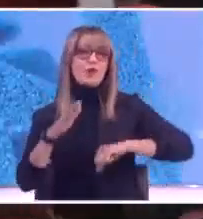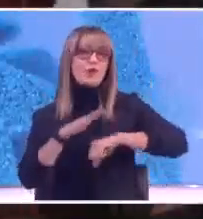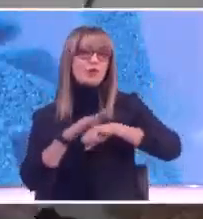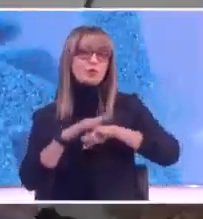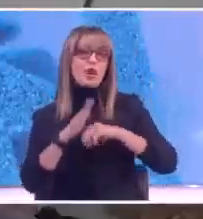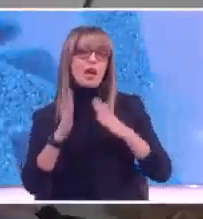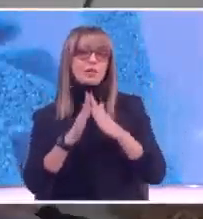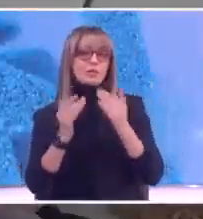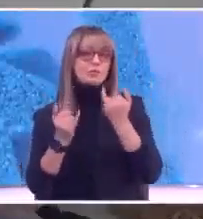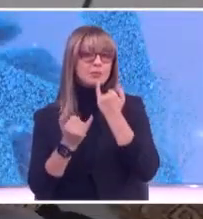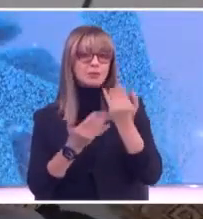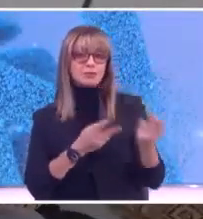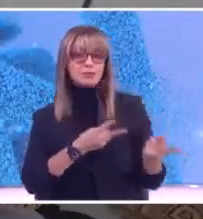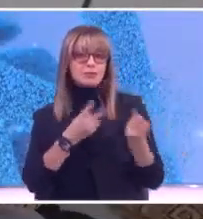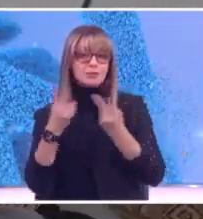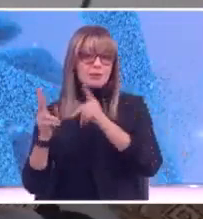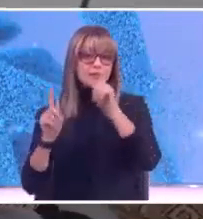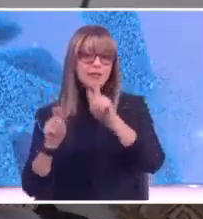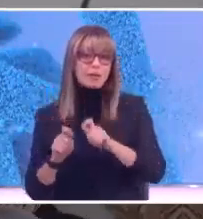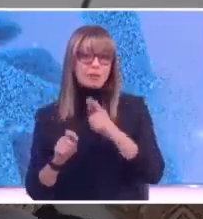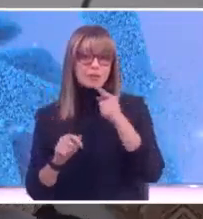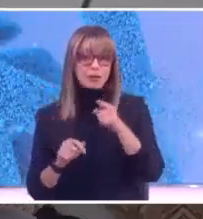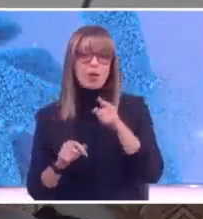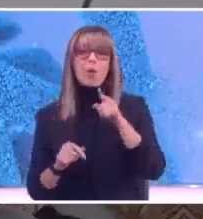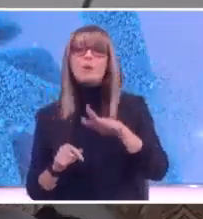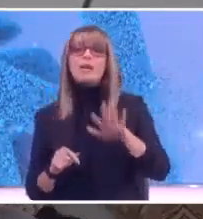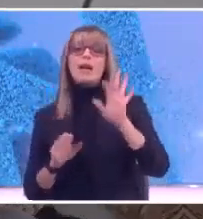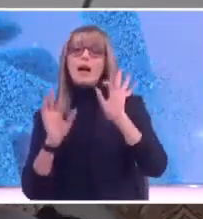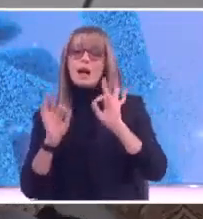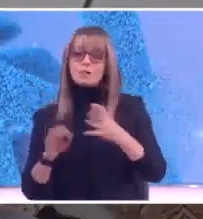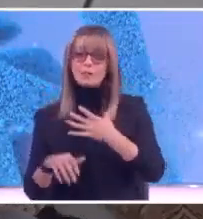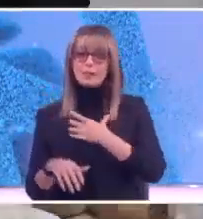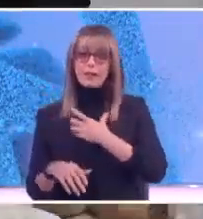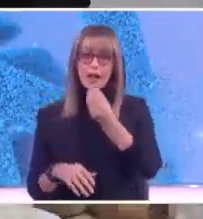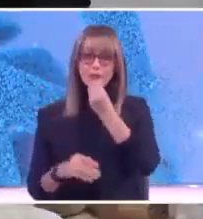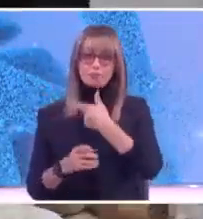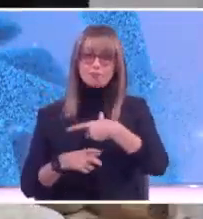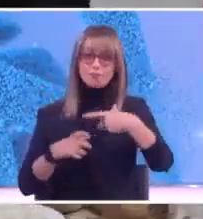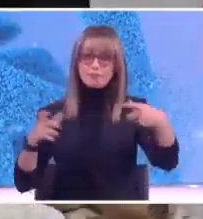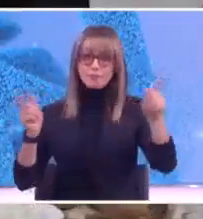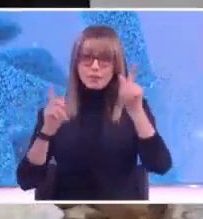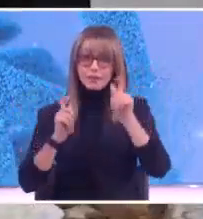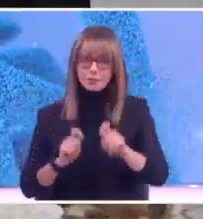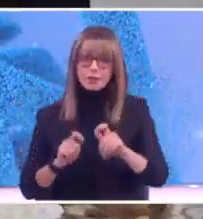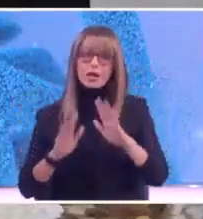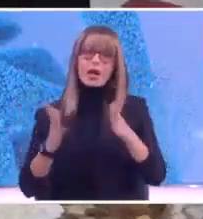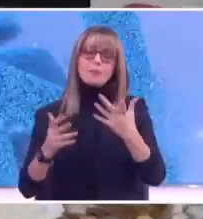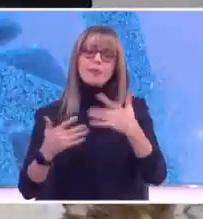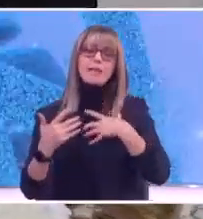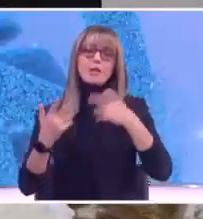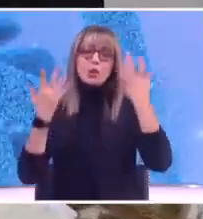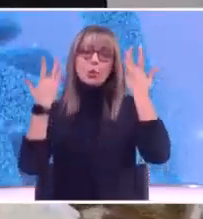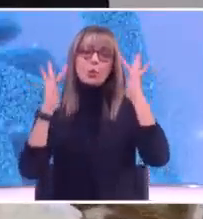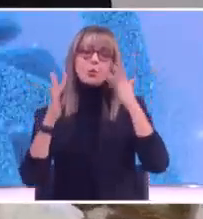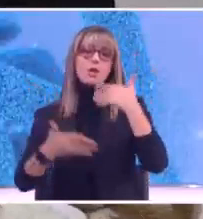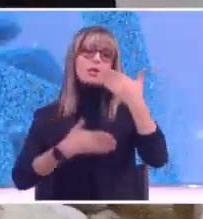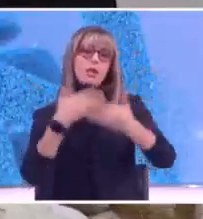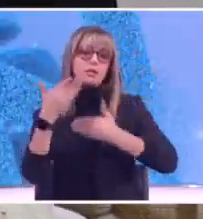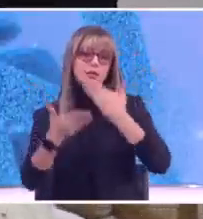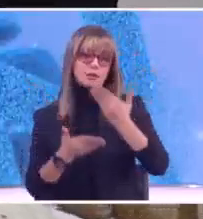Futbolcuları evlerinde misafir eden Hakkarililer onlara hem yöresel yemeklerden ikram ediyor hem de kültürlerini